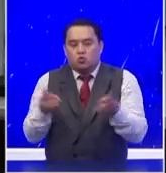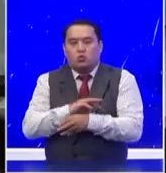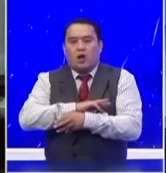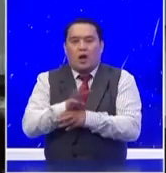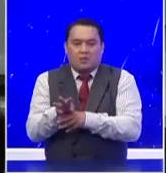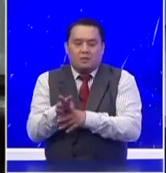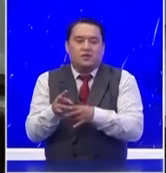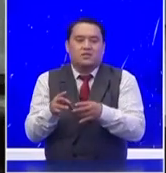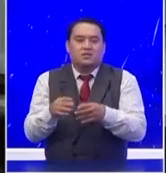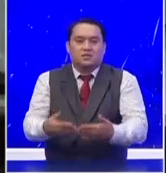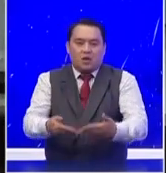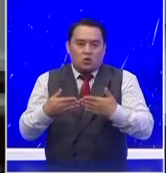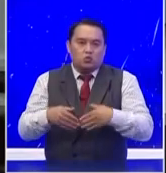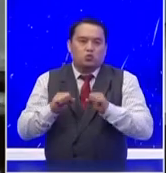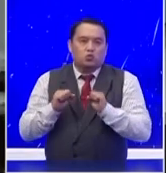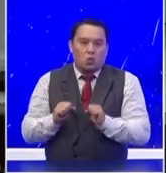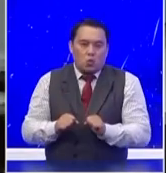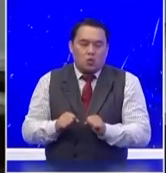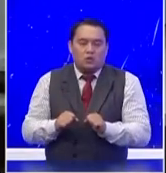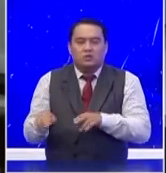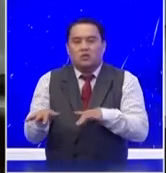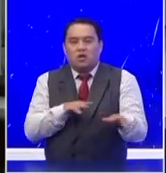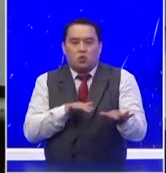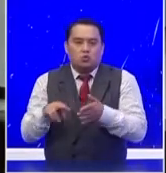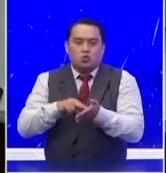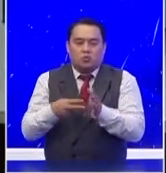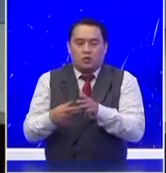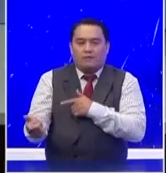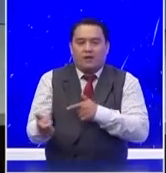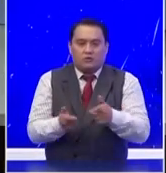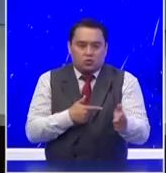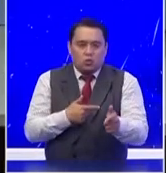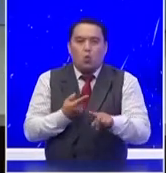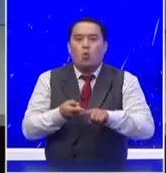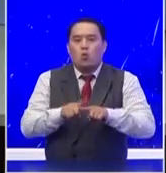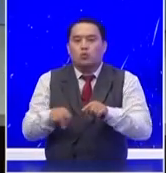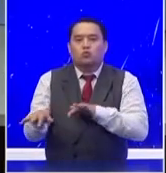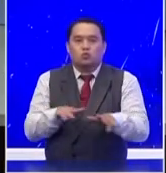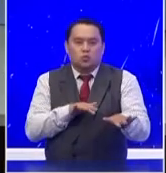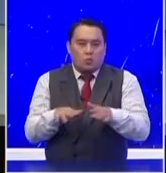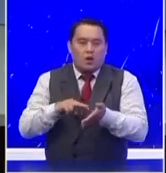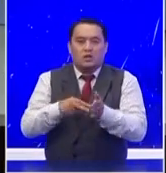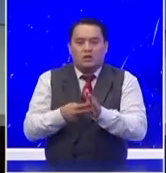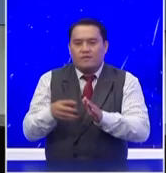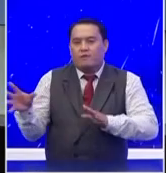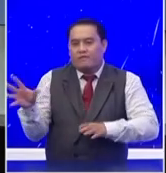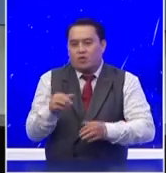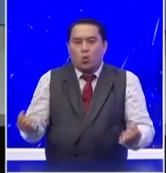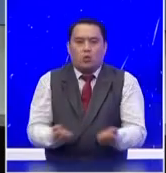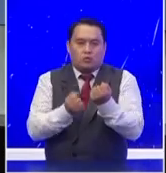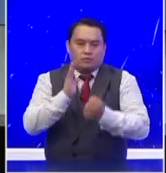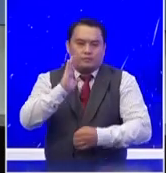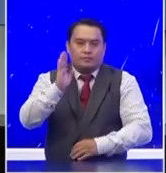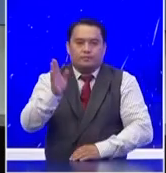қамтамасыз етіп, істі тиімді жүргізу үшін кешенді іс-шаралар жоспарын әзірлеп жатырмыз. Сол жоспарға сай аудан қалаларға барлық қолдаулар көрсетілетін